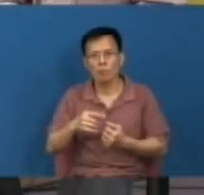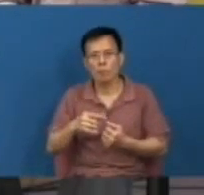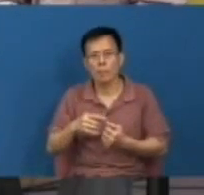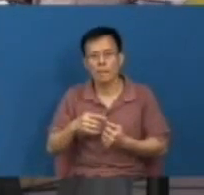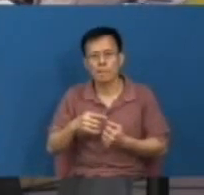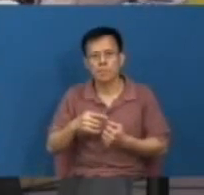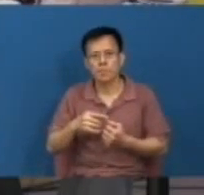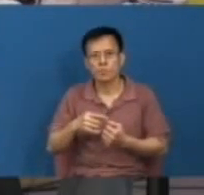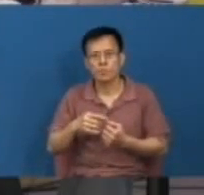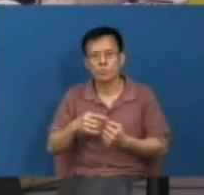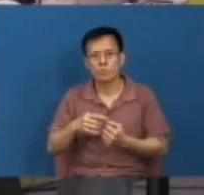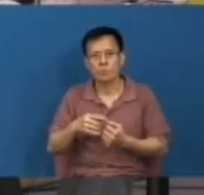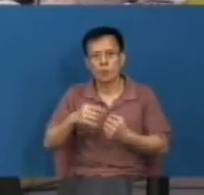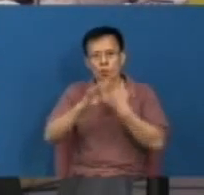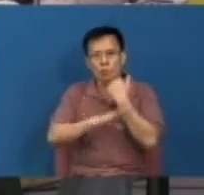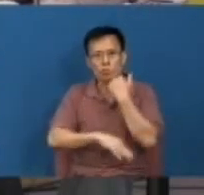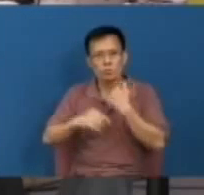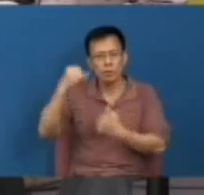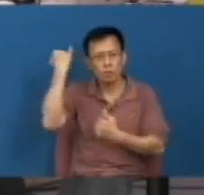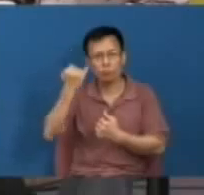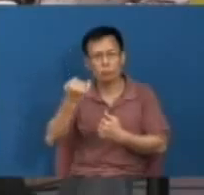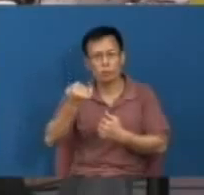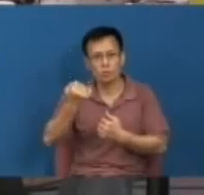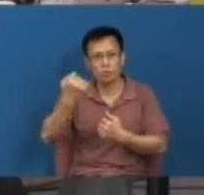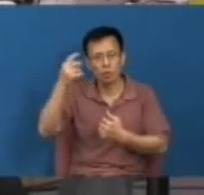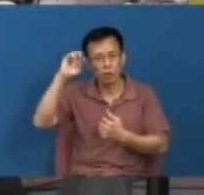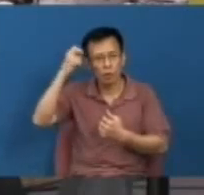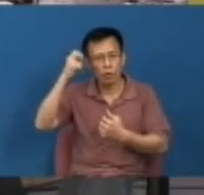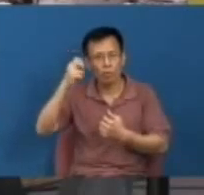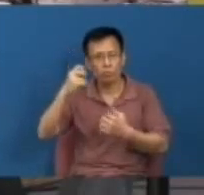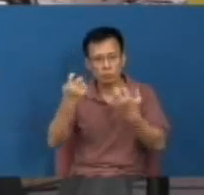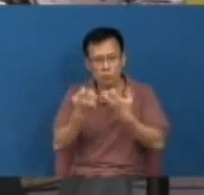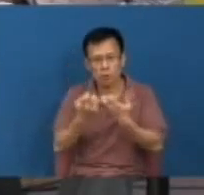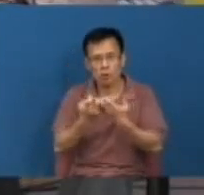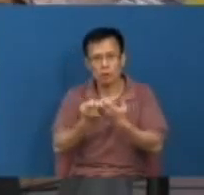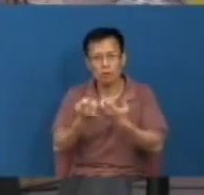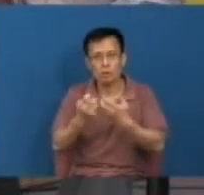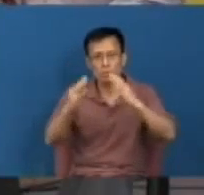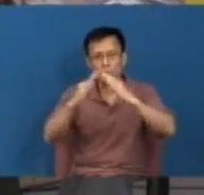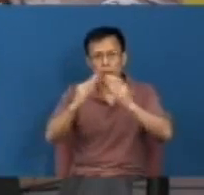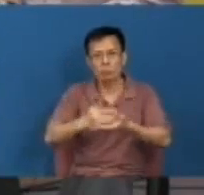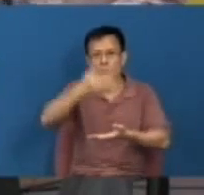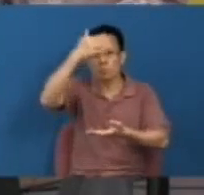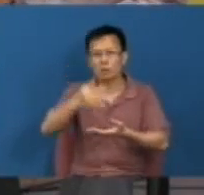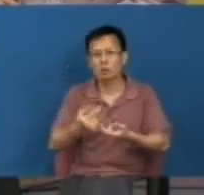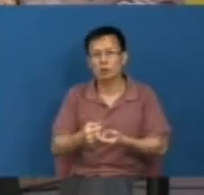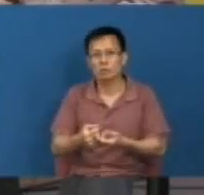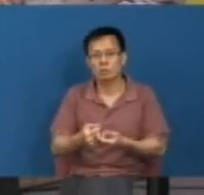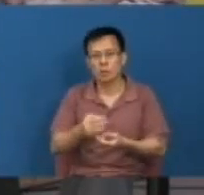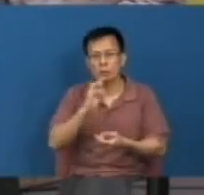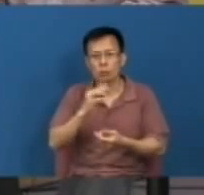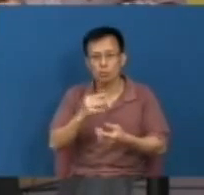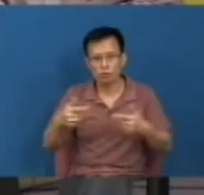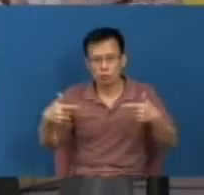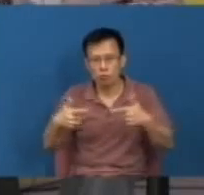律師係唔會識得估值噶嘛？咁估值係應該測量師噶嘛？咁我點解會關律師事？ 你有冇話俾佢知咧？應該如果要作準咧，